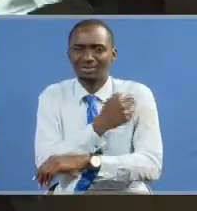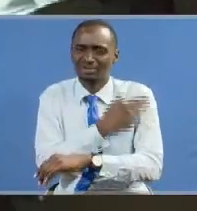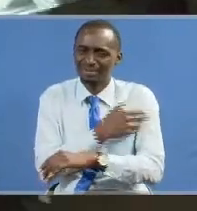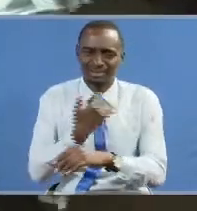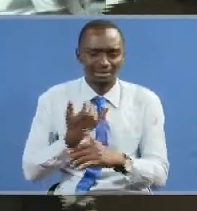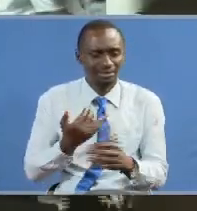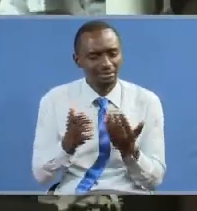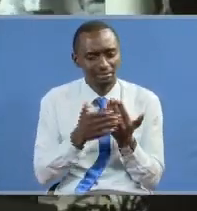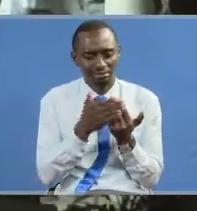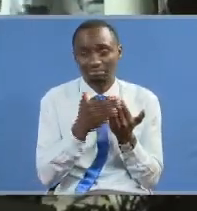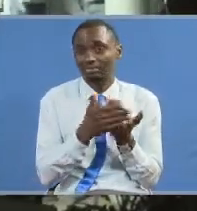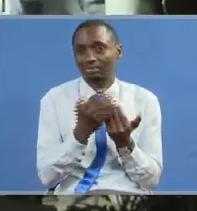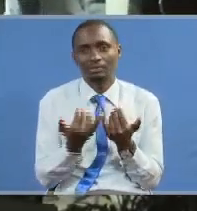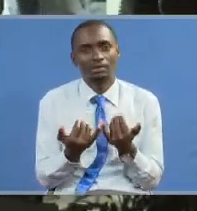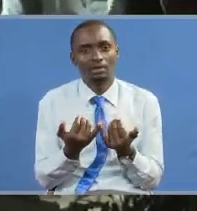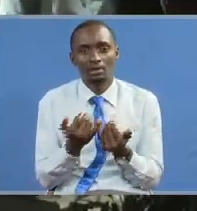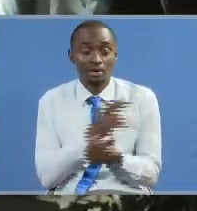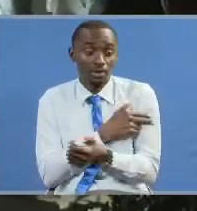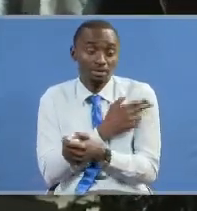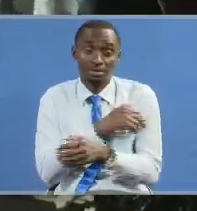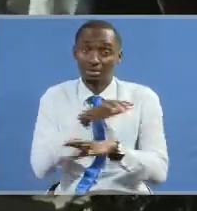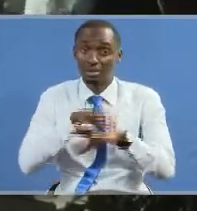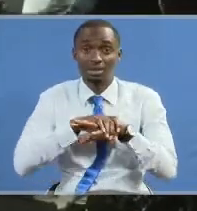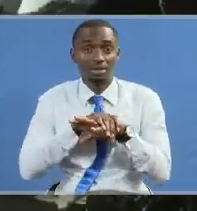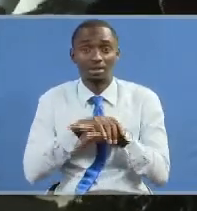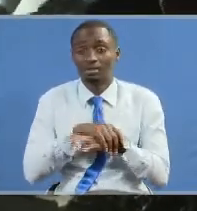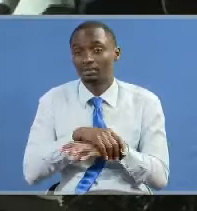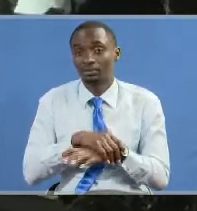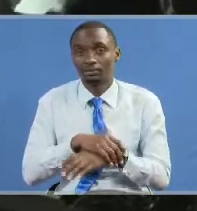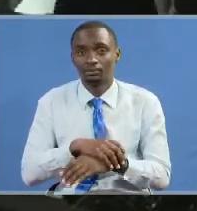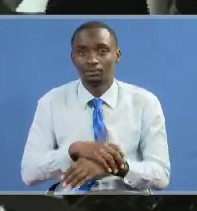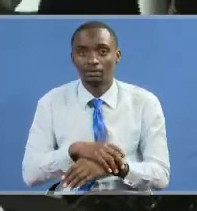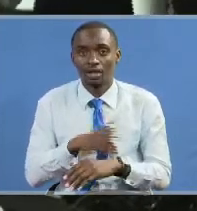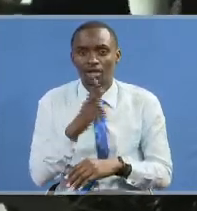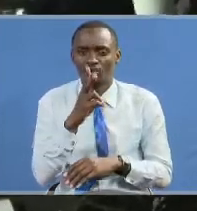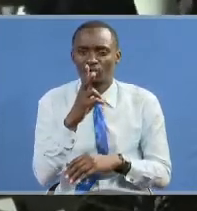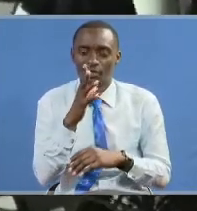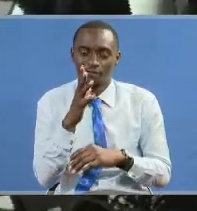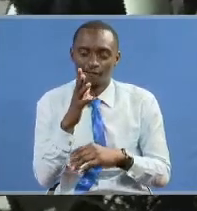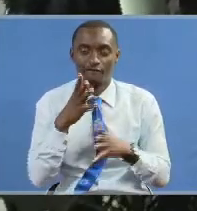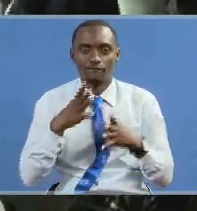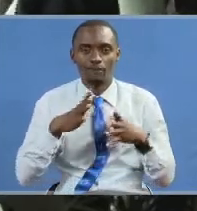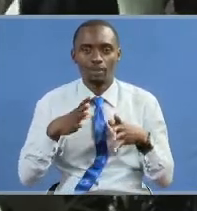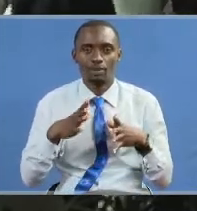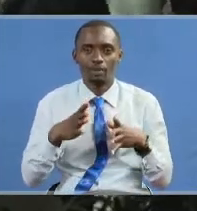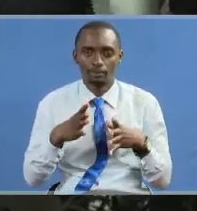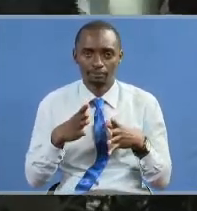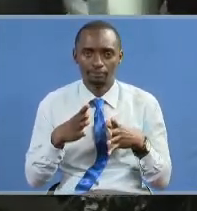namsimamia. Kwa sababu hospitali huu tumepokea watu 25,